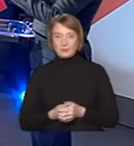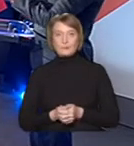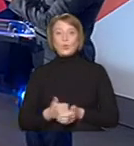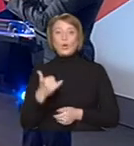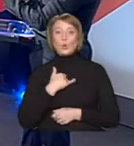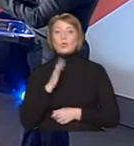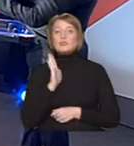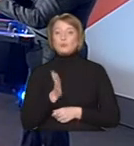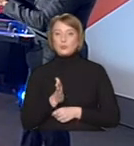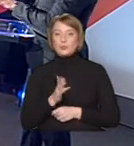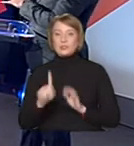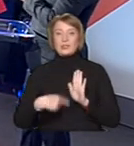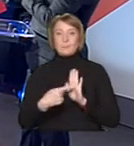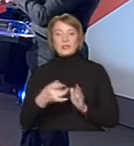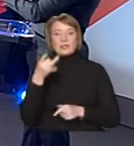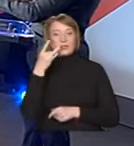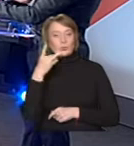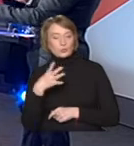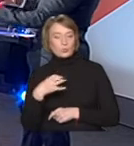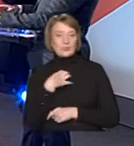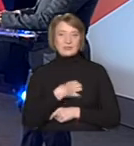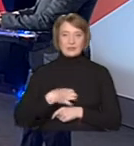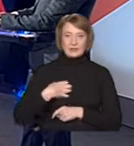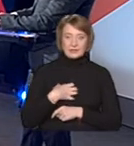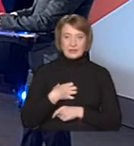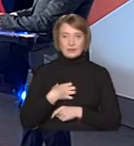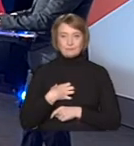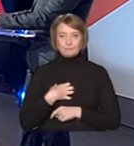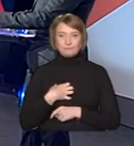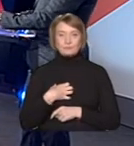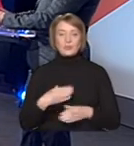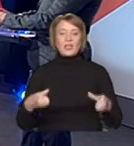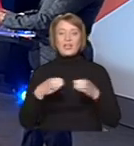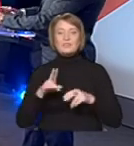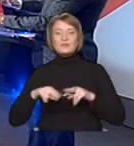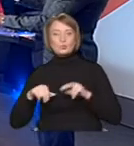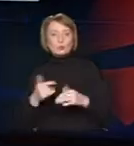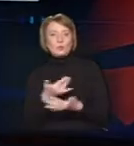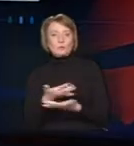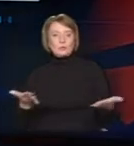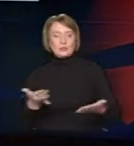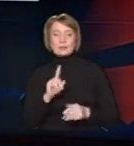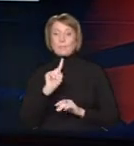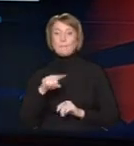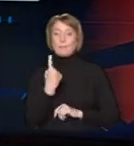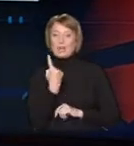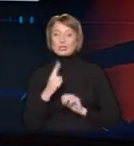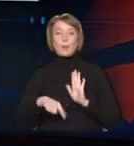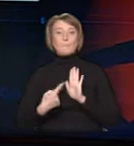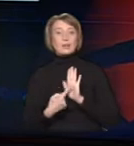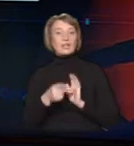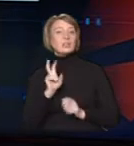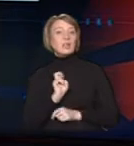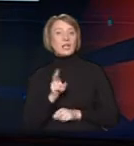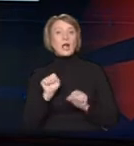буде і тут питання культури, і стратегії, і інфраструктури, і так далі, і так далі. Але перше питання, з вашого дозволу, поставлю я,